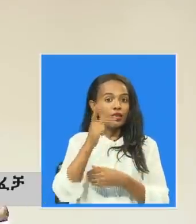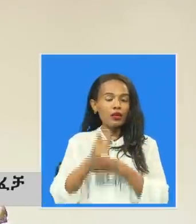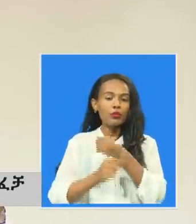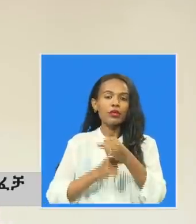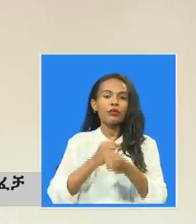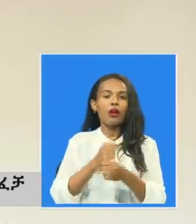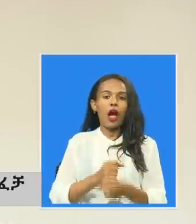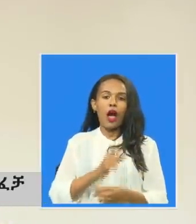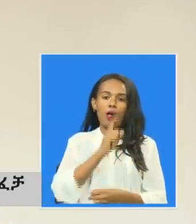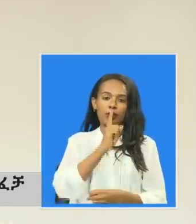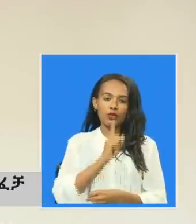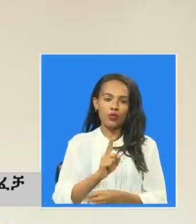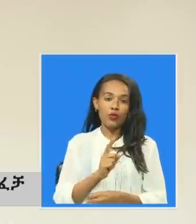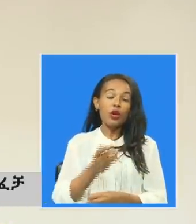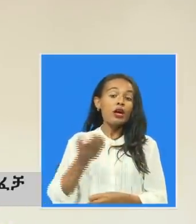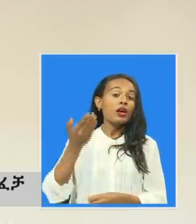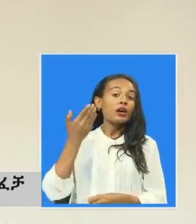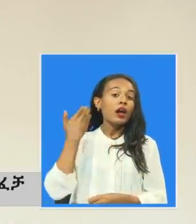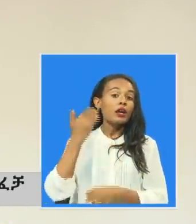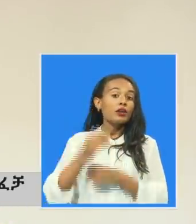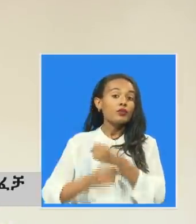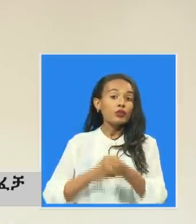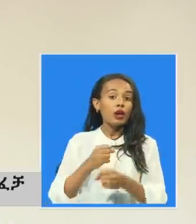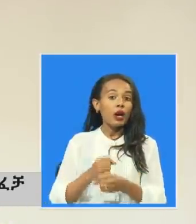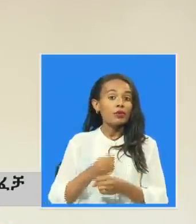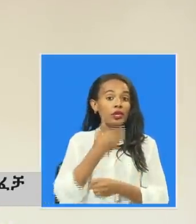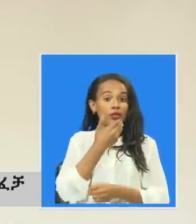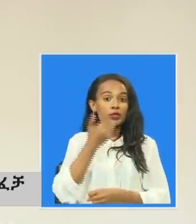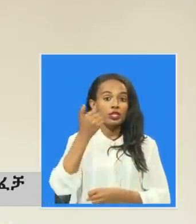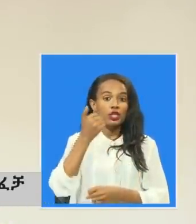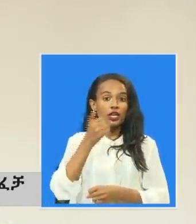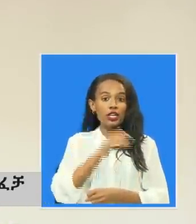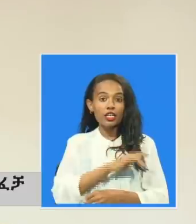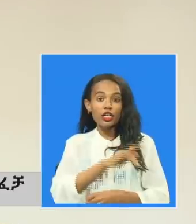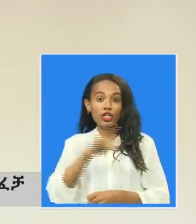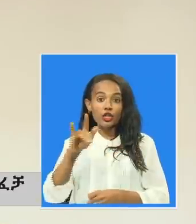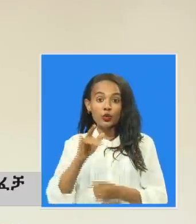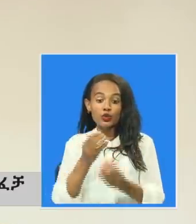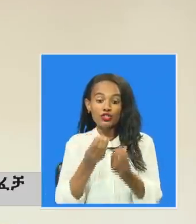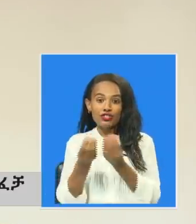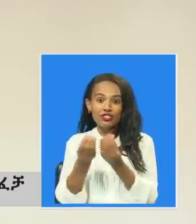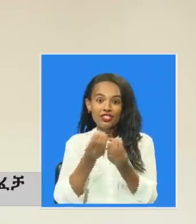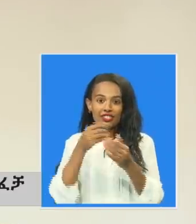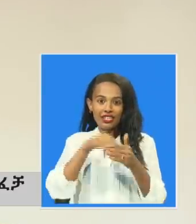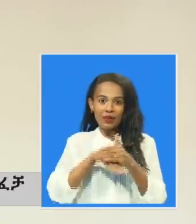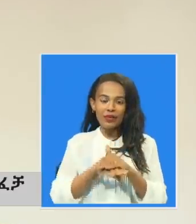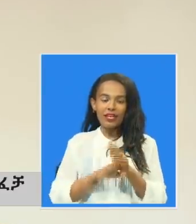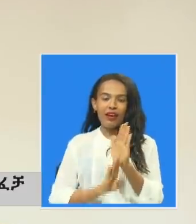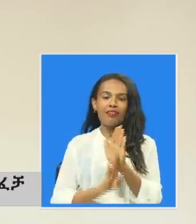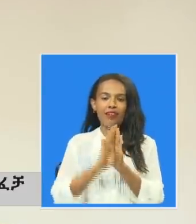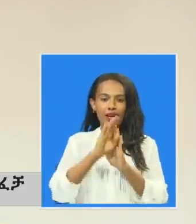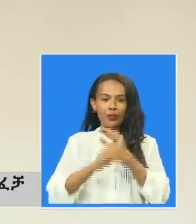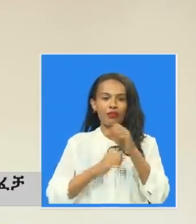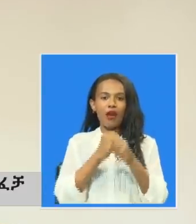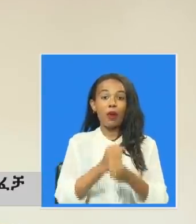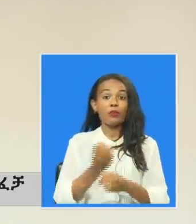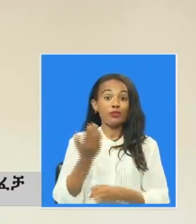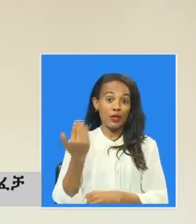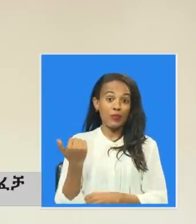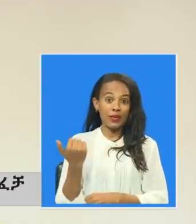አመት ነው። ካለፉት አመታት በተሻለ የውጭ ንግድ ገቢ ያደገበት አመትም